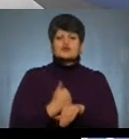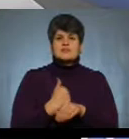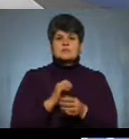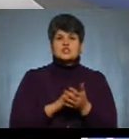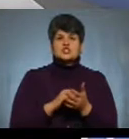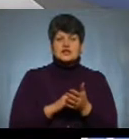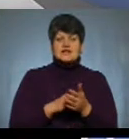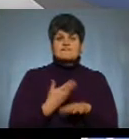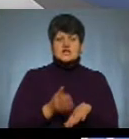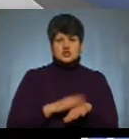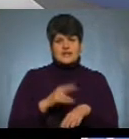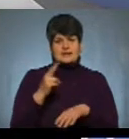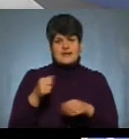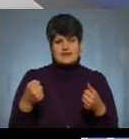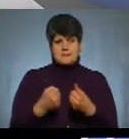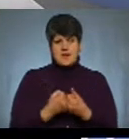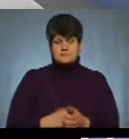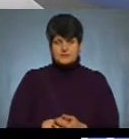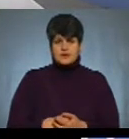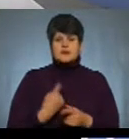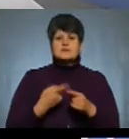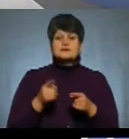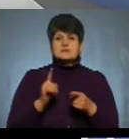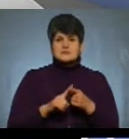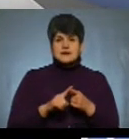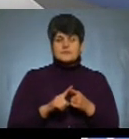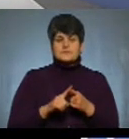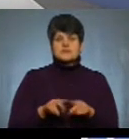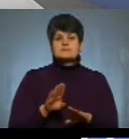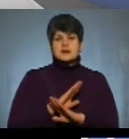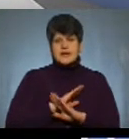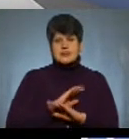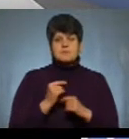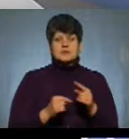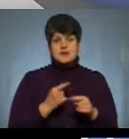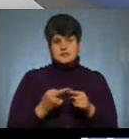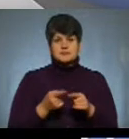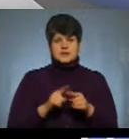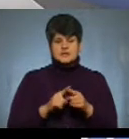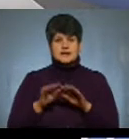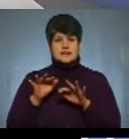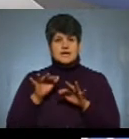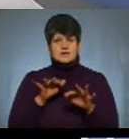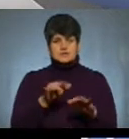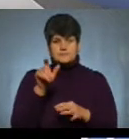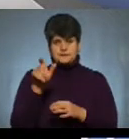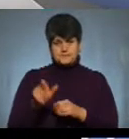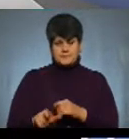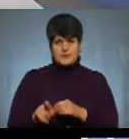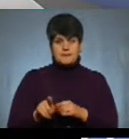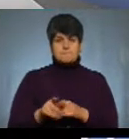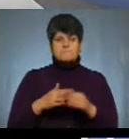ДТП? Основні причини, якщо брати це з летальними наслідками, це в нас наїзд на пішохода.